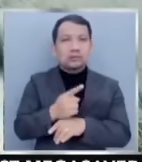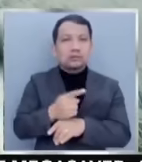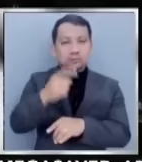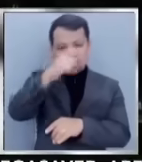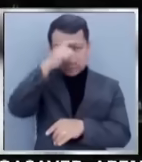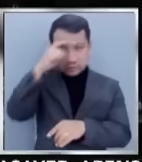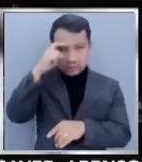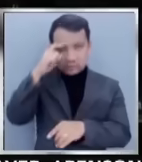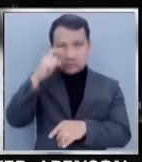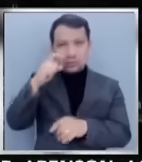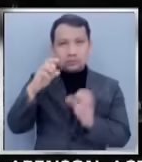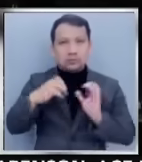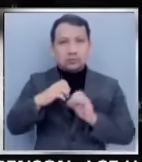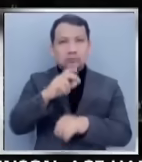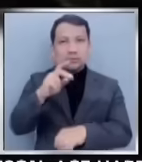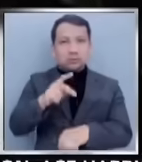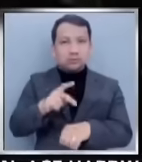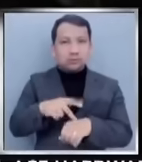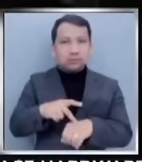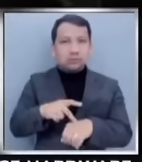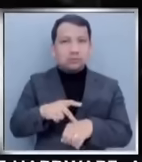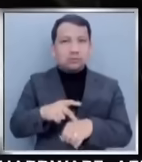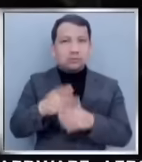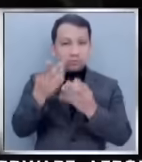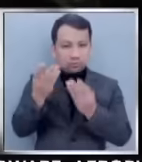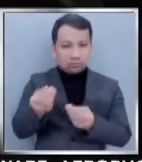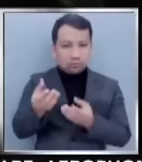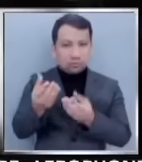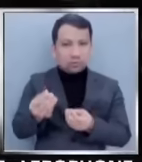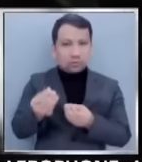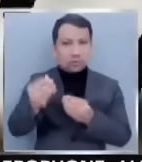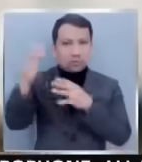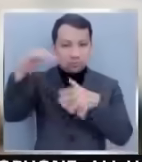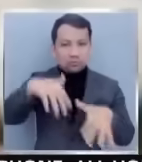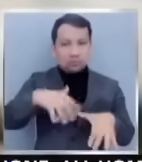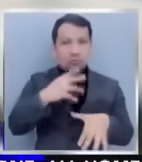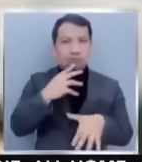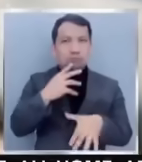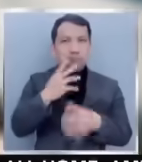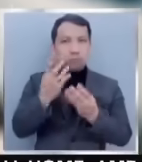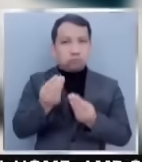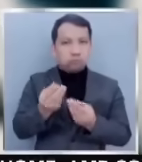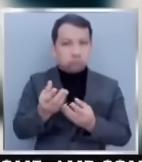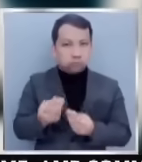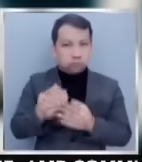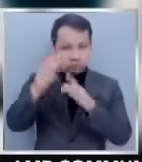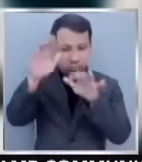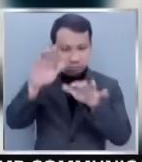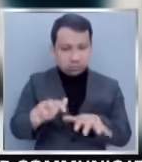ng bansa at walang sisip-sip sa malakas na buhos ng ulan.